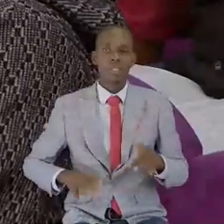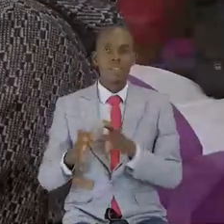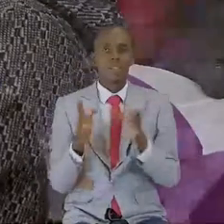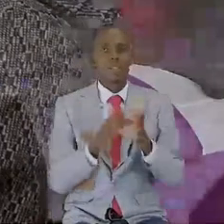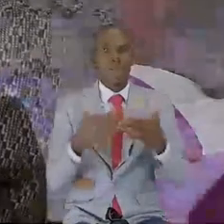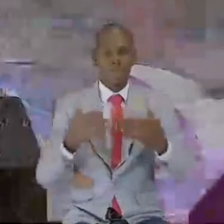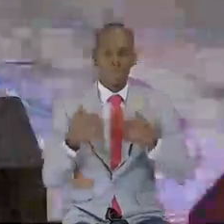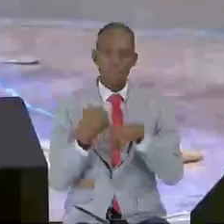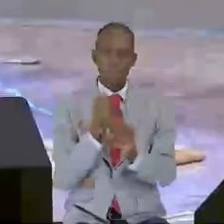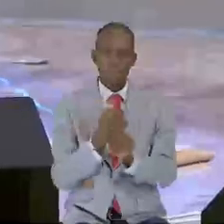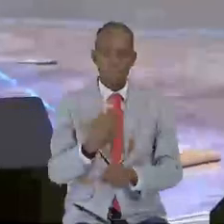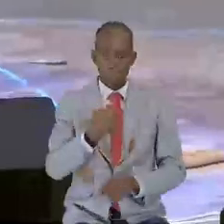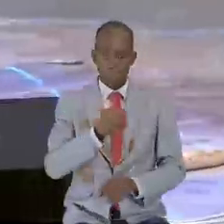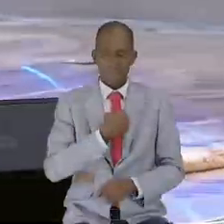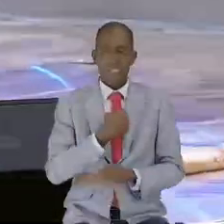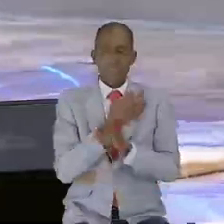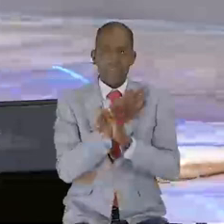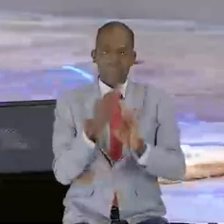en Jésus-Christ, m'a affranchi